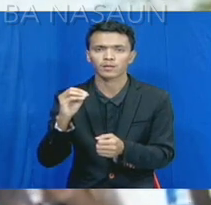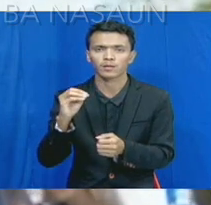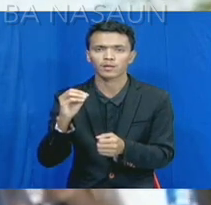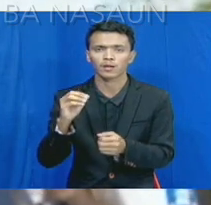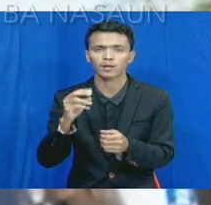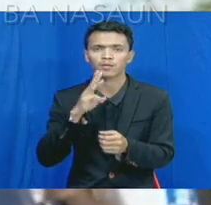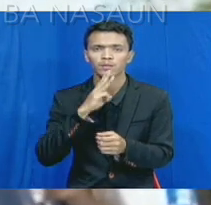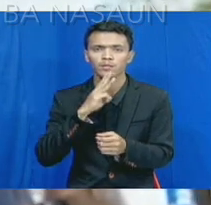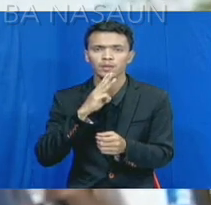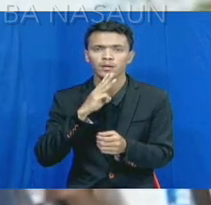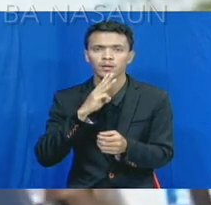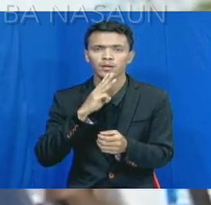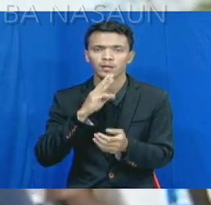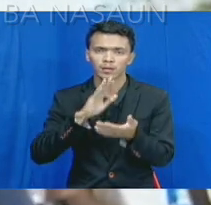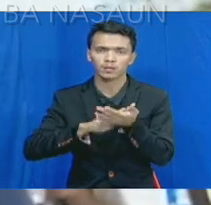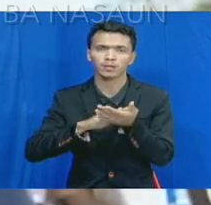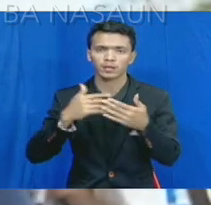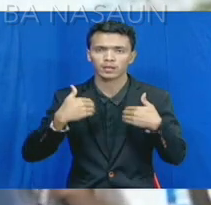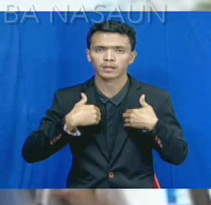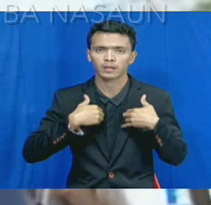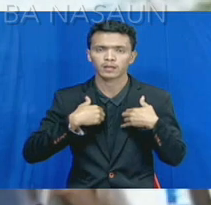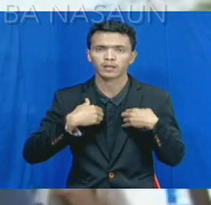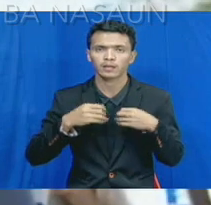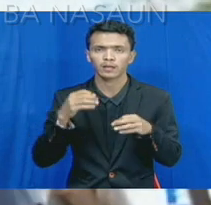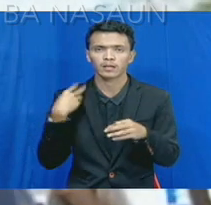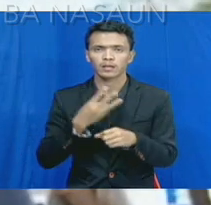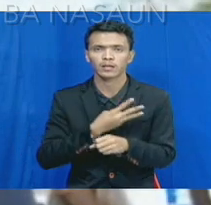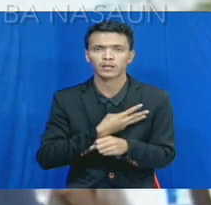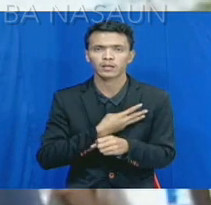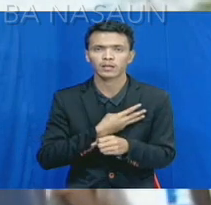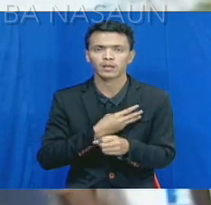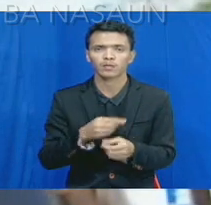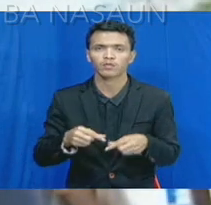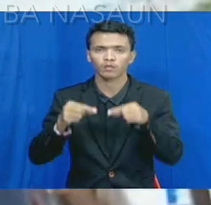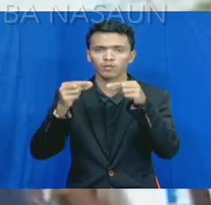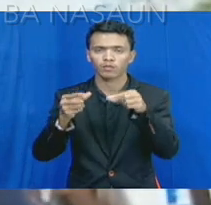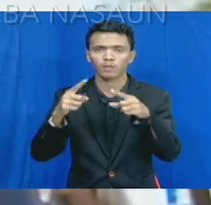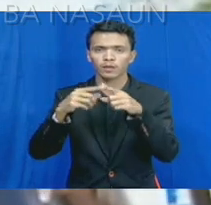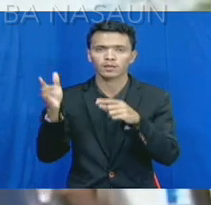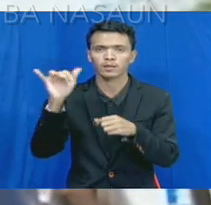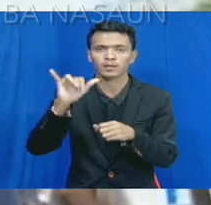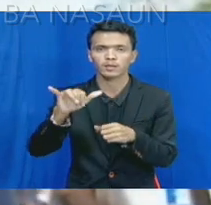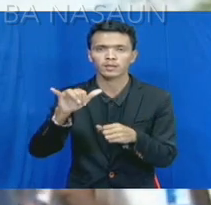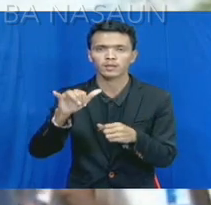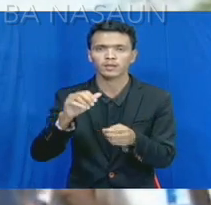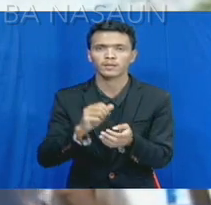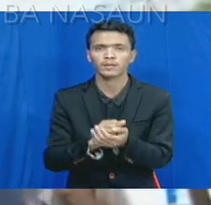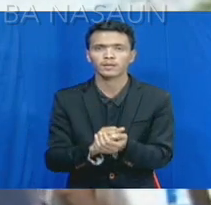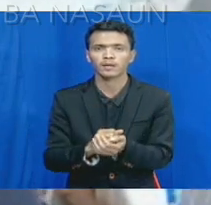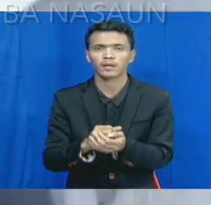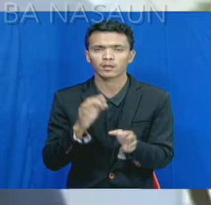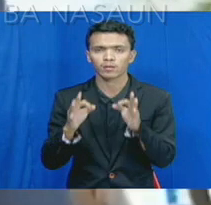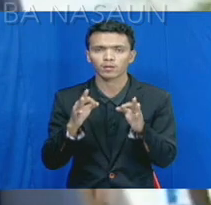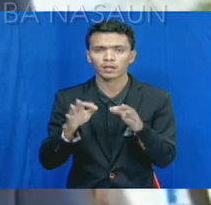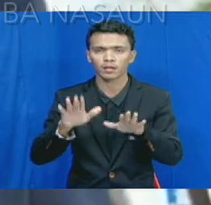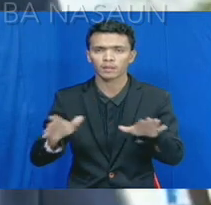be serne condições escola la i ha. Antaun ita porne sene para tu bele turun sira para po condições de lube atununi la